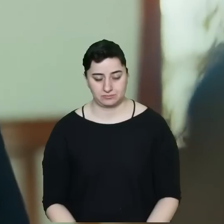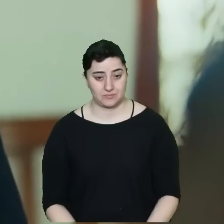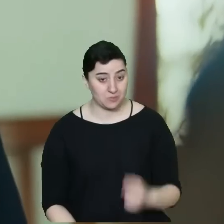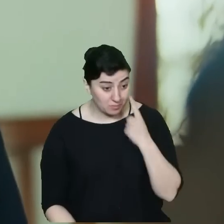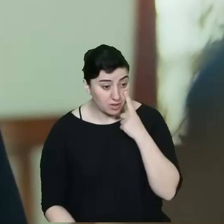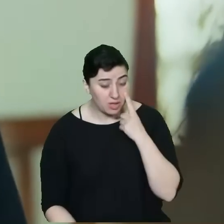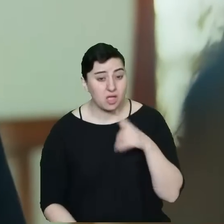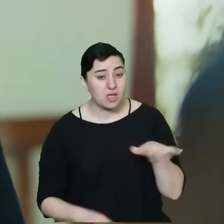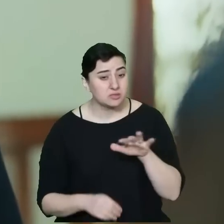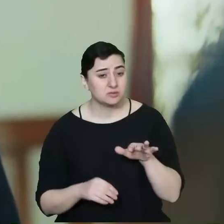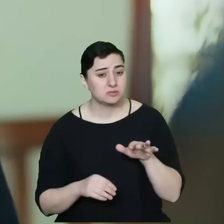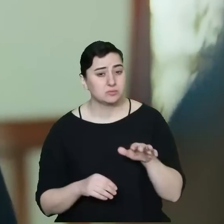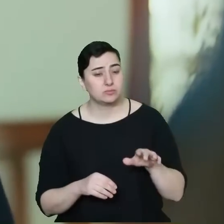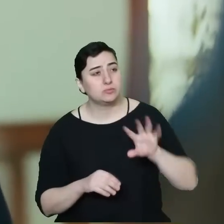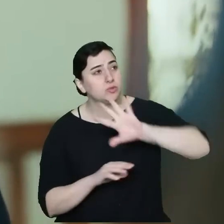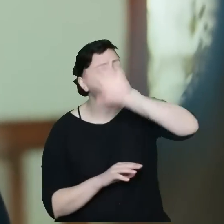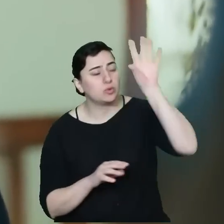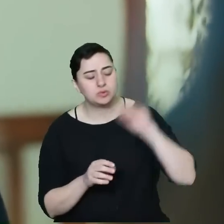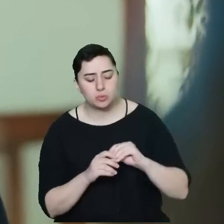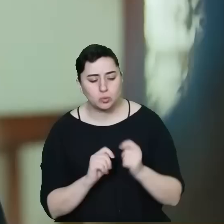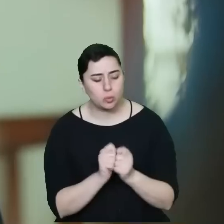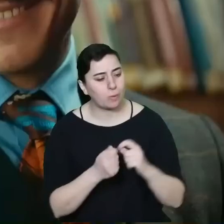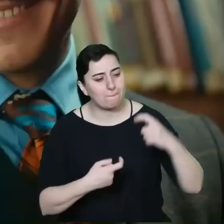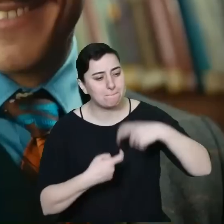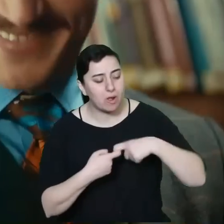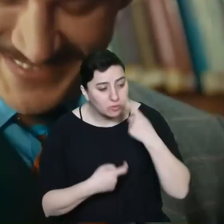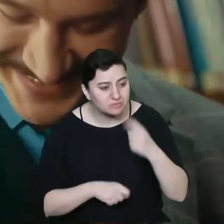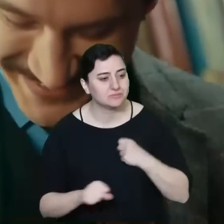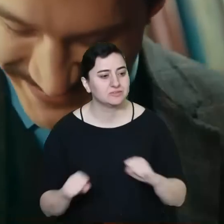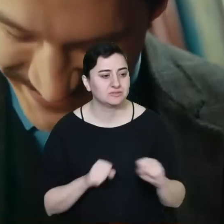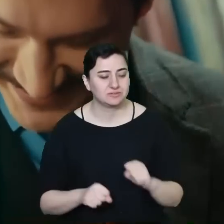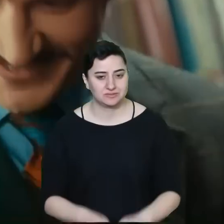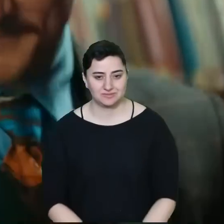varamazsın. Bak işte bir de her şeyi böyle bir anda göklere bağlıyorsunuz ya. En çok da ona sinir oluyorum.